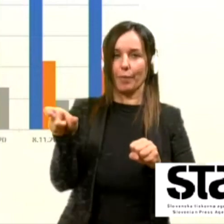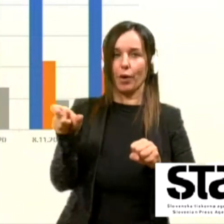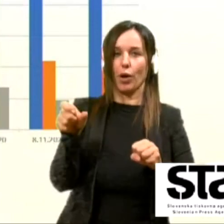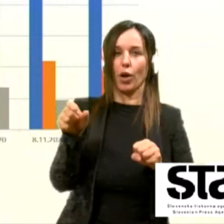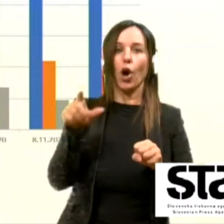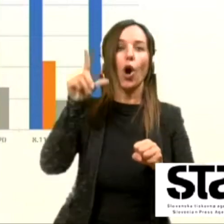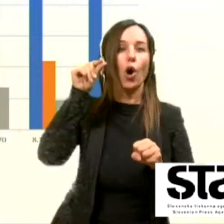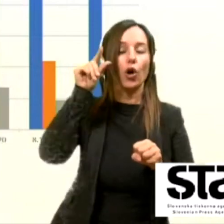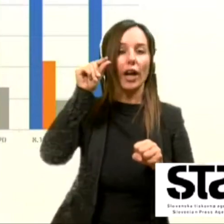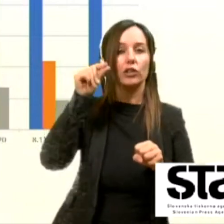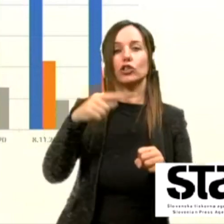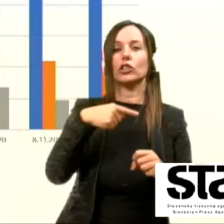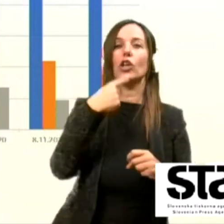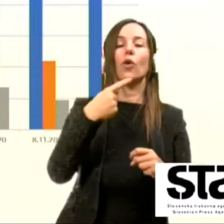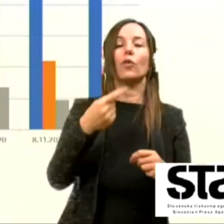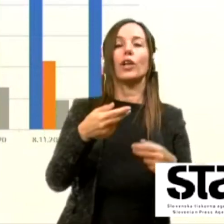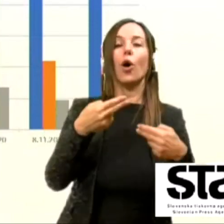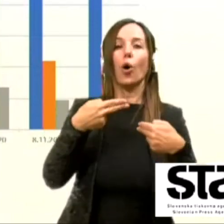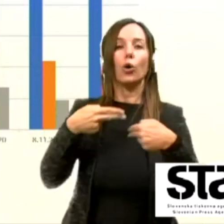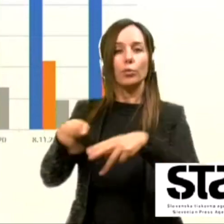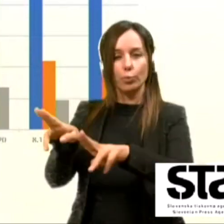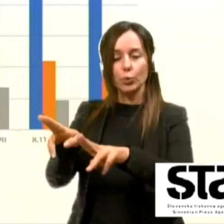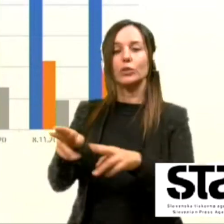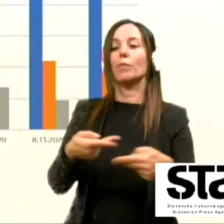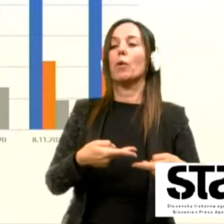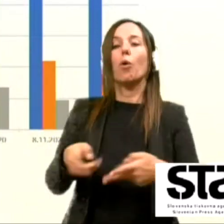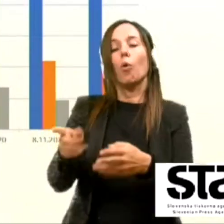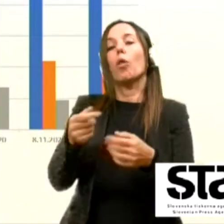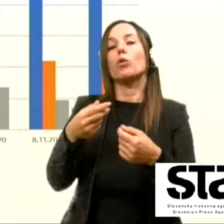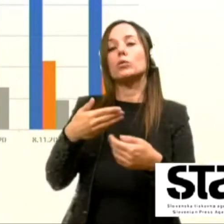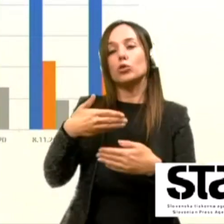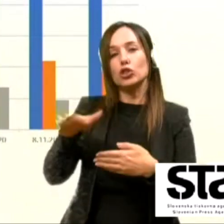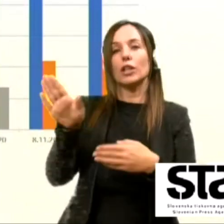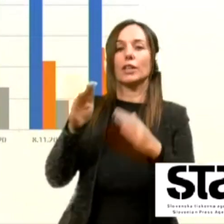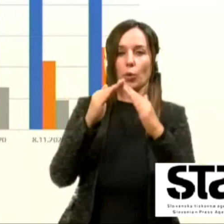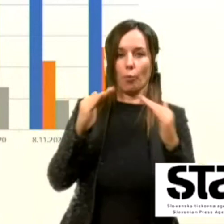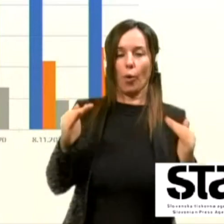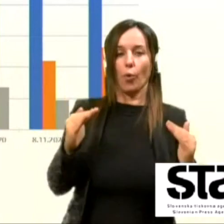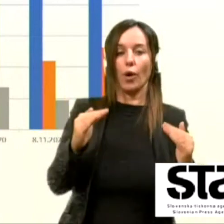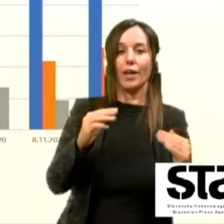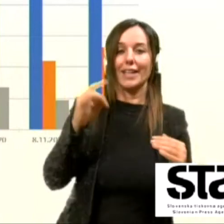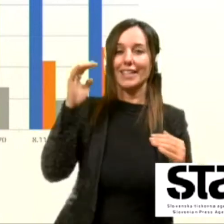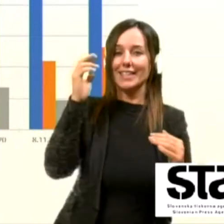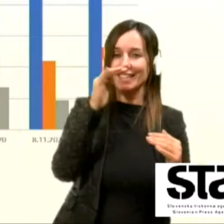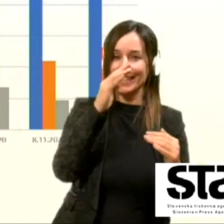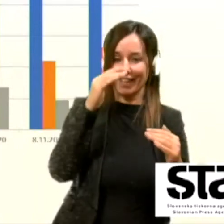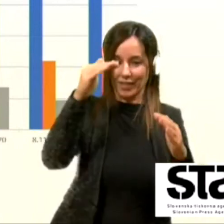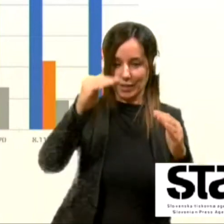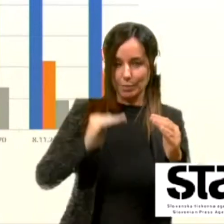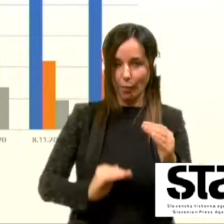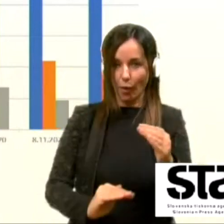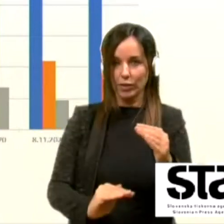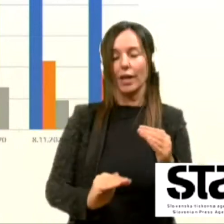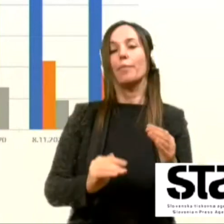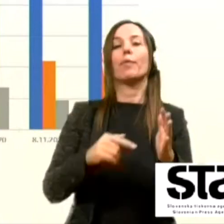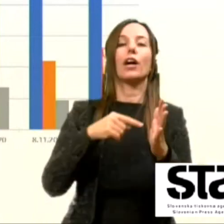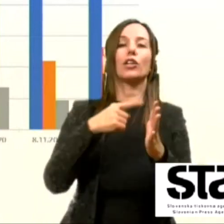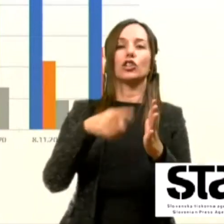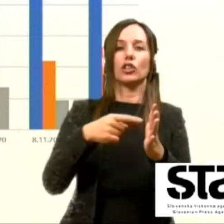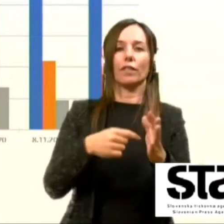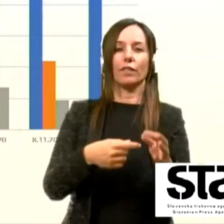oranžni govori o odpuščenih vsak dan, ta sivi spodaj govori o številu